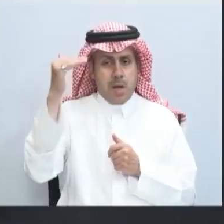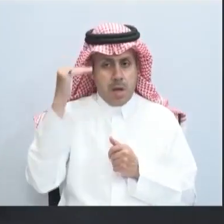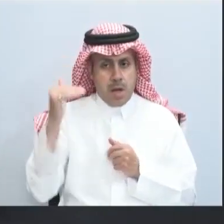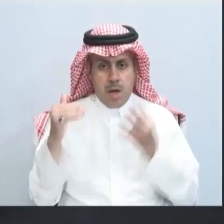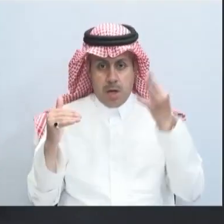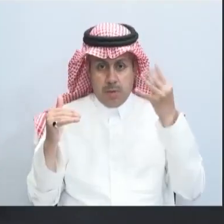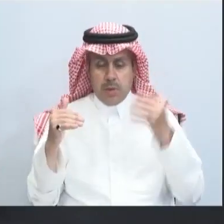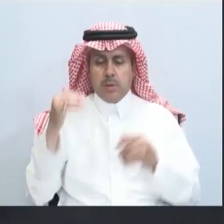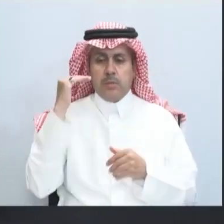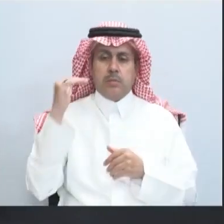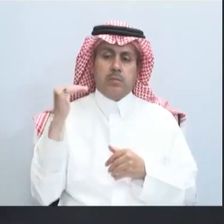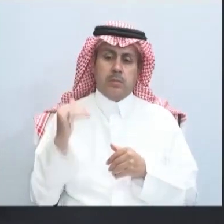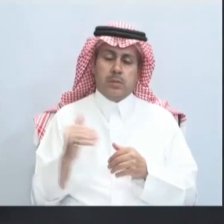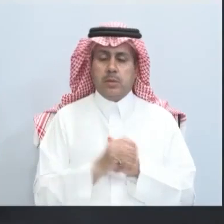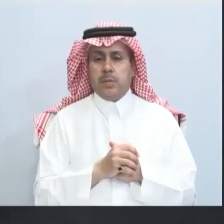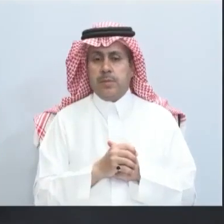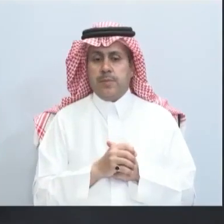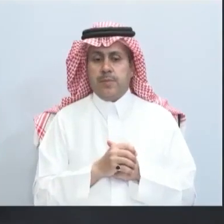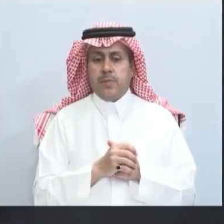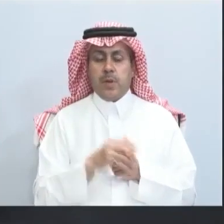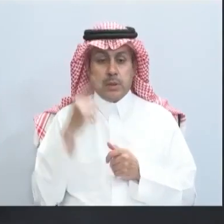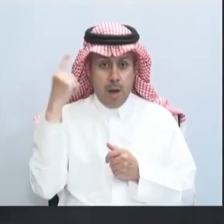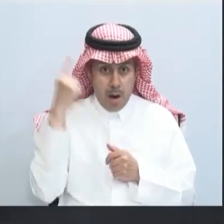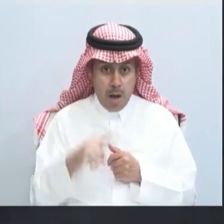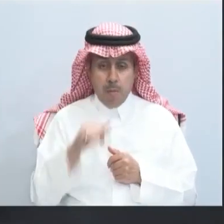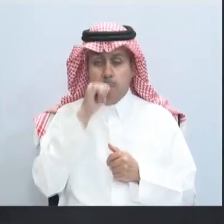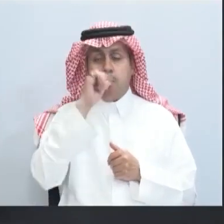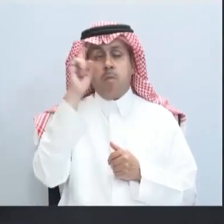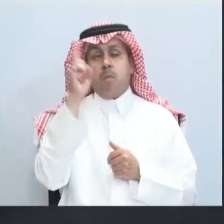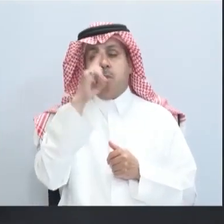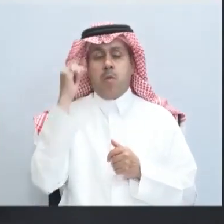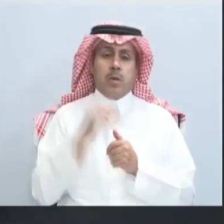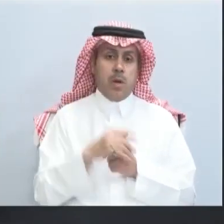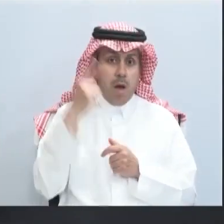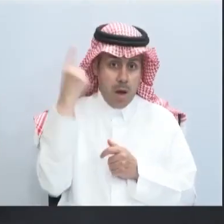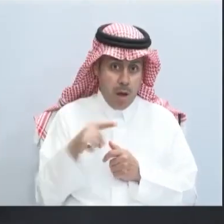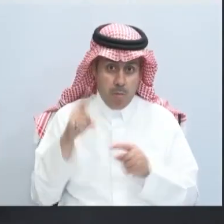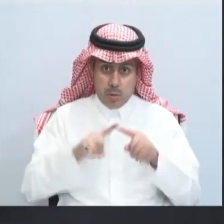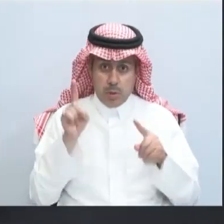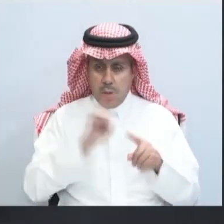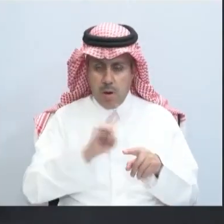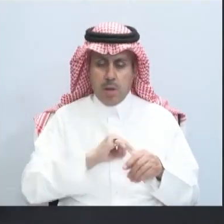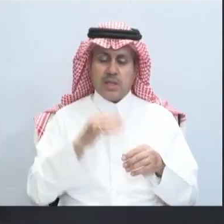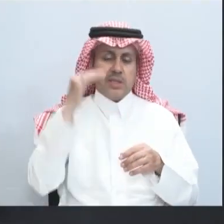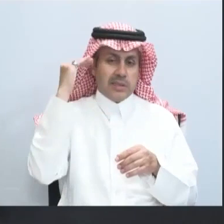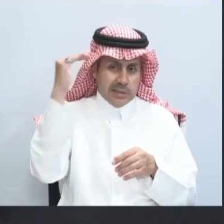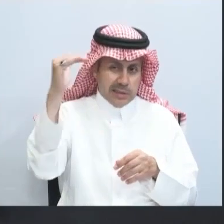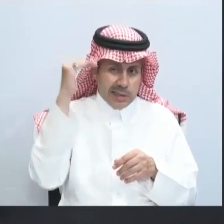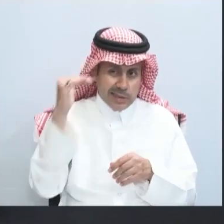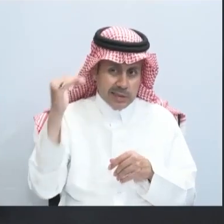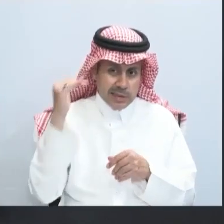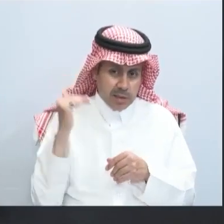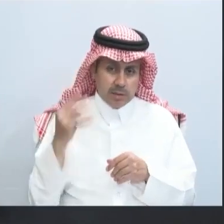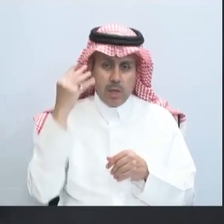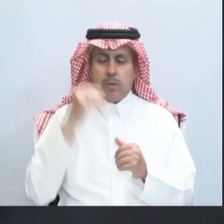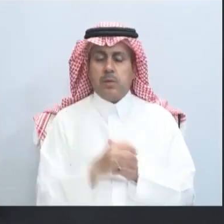ما رايكم ما ذلكم المثال احسنتم تحريم الخمر لم يحرم مباشره لتعلق قلوب الناس